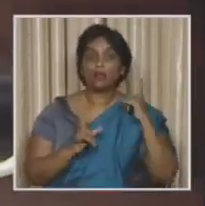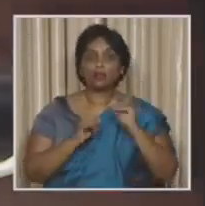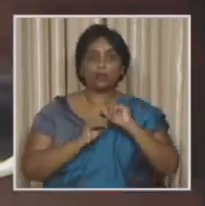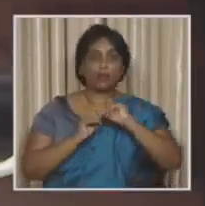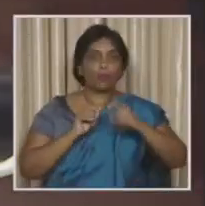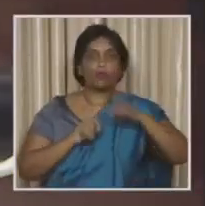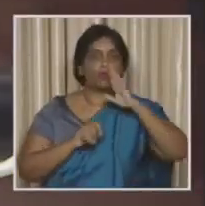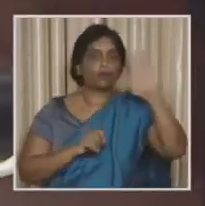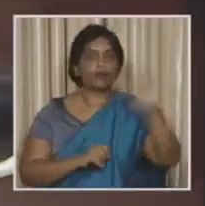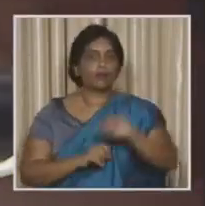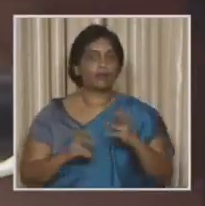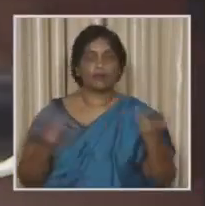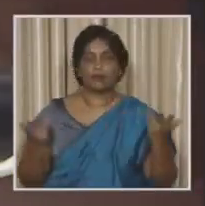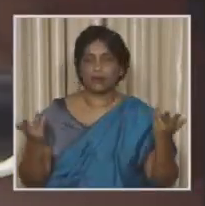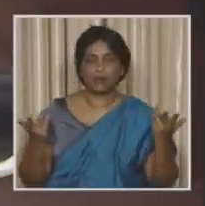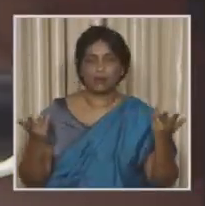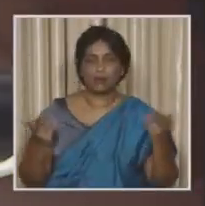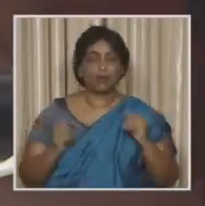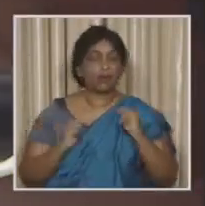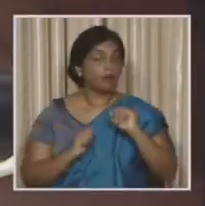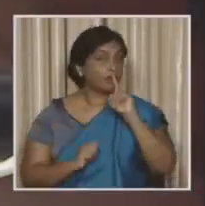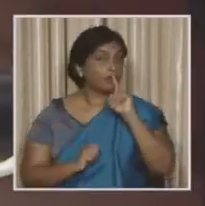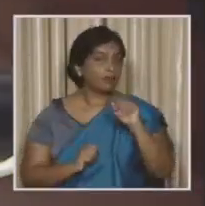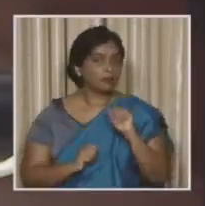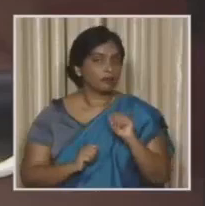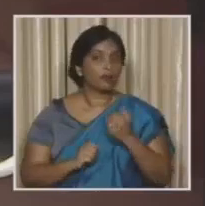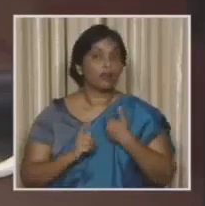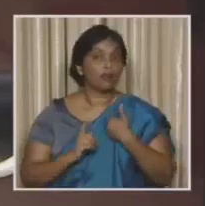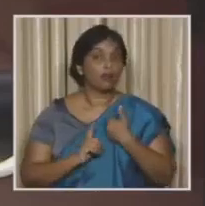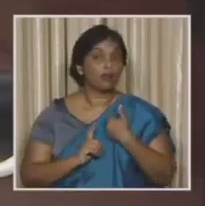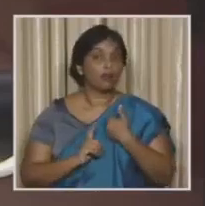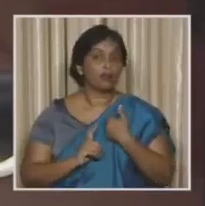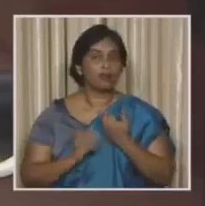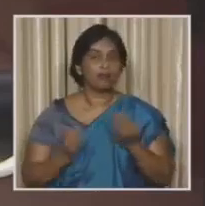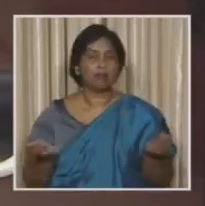කැඳවන්නේ නැහැ. ඒ කියන්නේ මොකද්ද? තමන්ගේ ඉත්තමත්